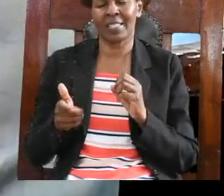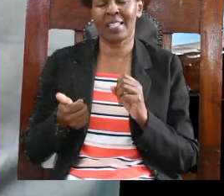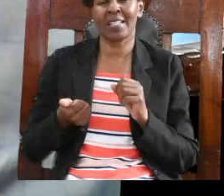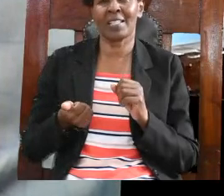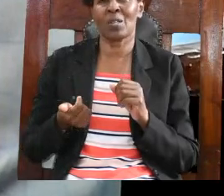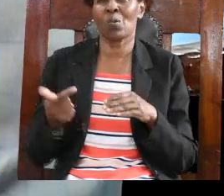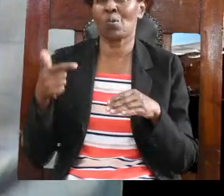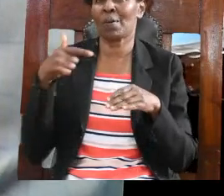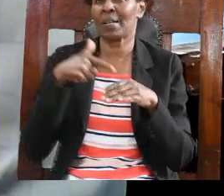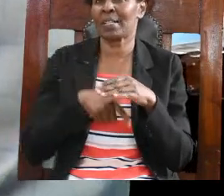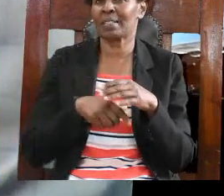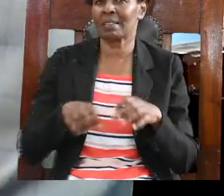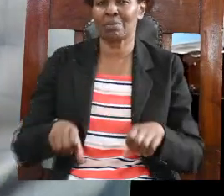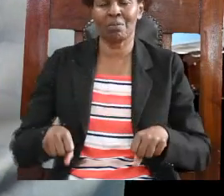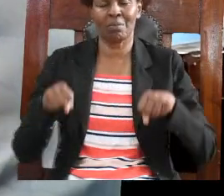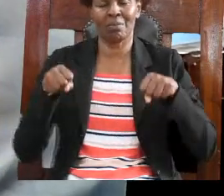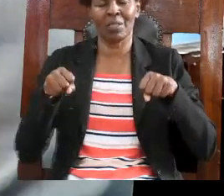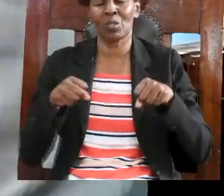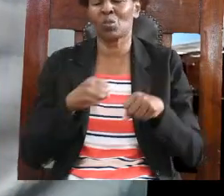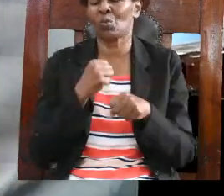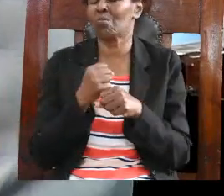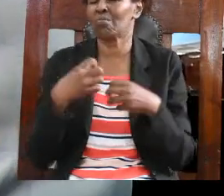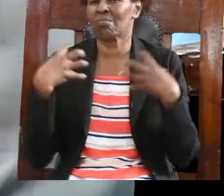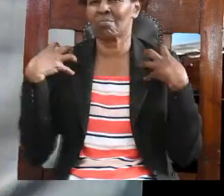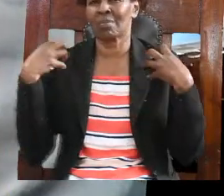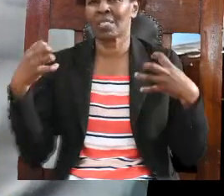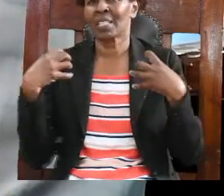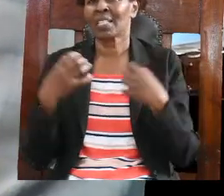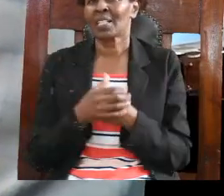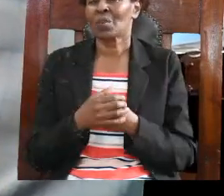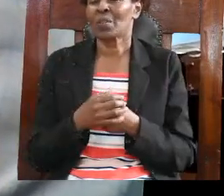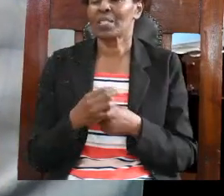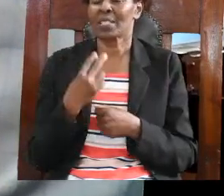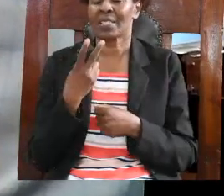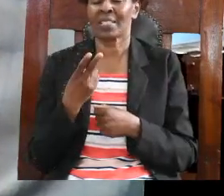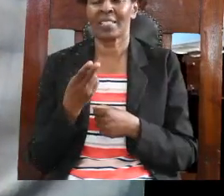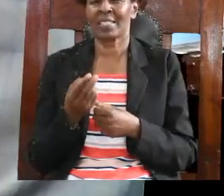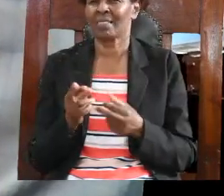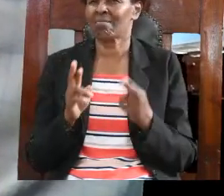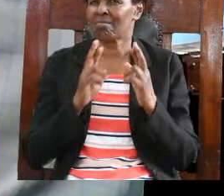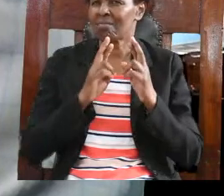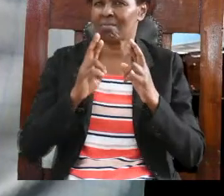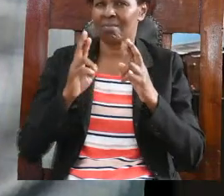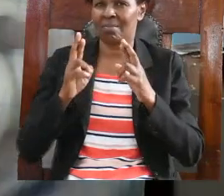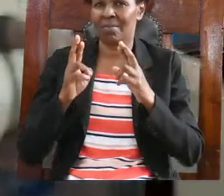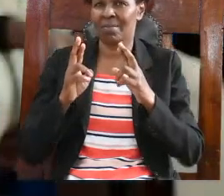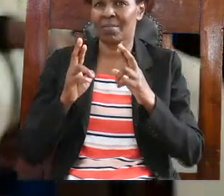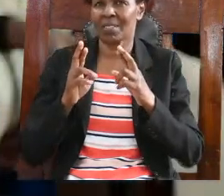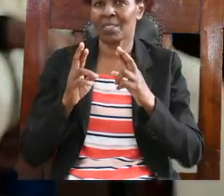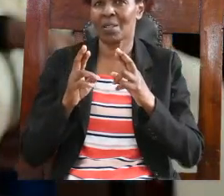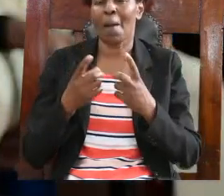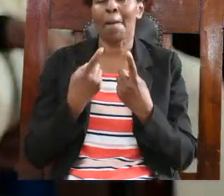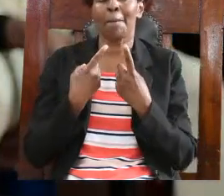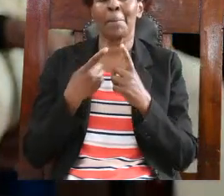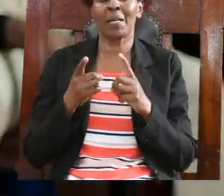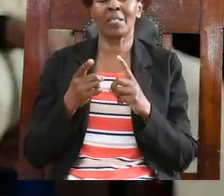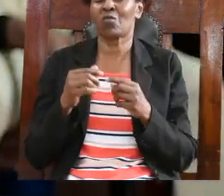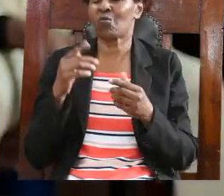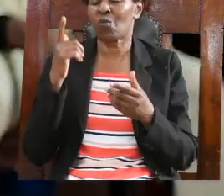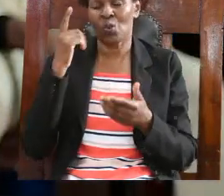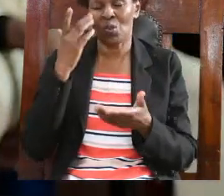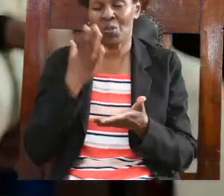katika gym, mama ambaye anaenda kufanya exercise, akionekana ni kama amejiandaa kwa tayari, lakini kwa